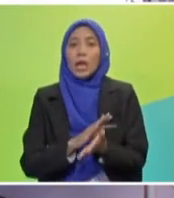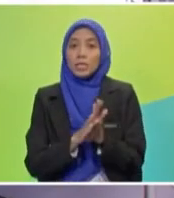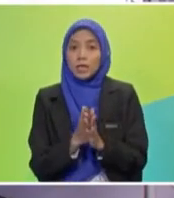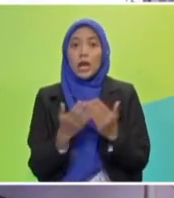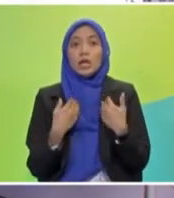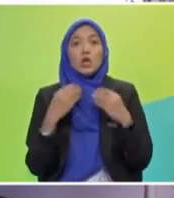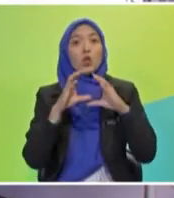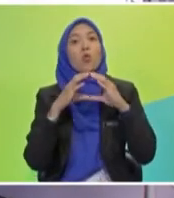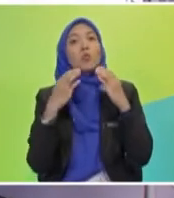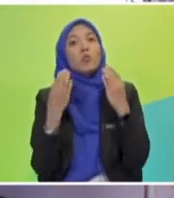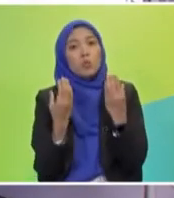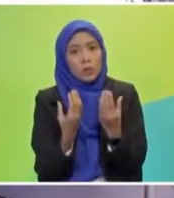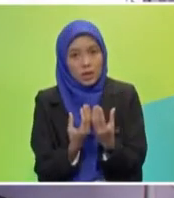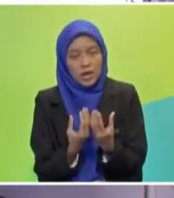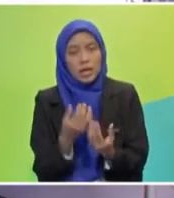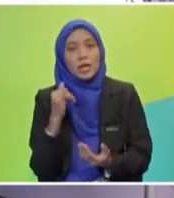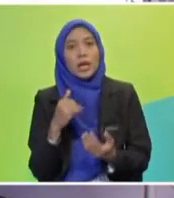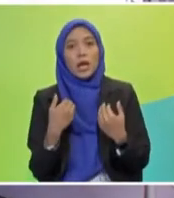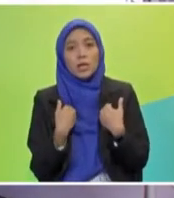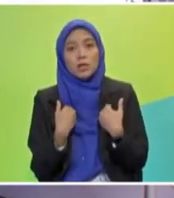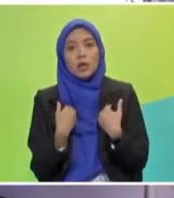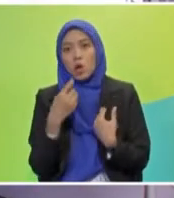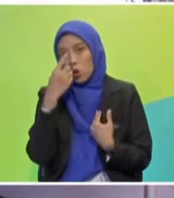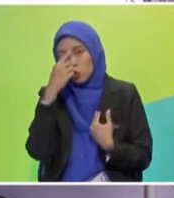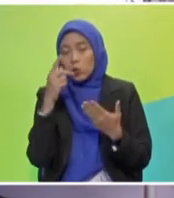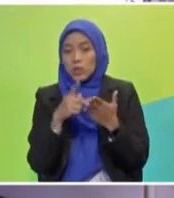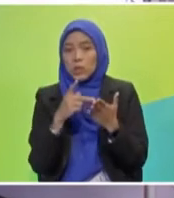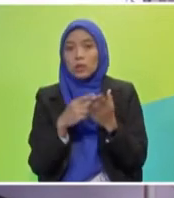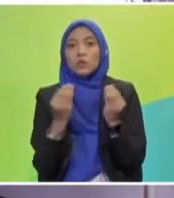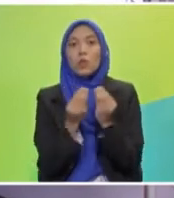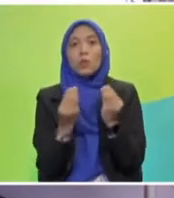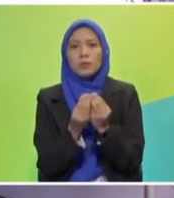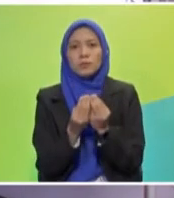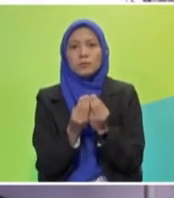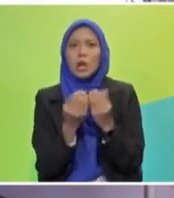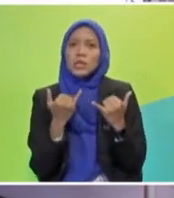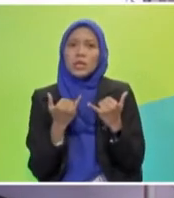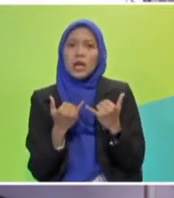ataupun ahli yang ada untuk kita dapatkan jumlah keseluruhan. Okay, sekarang kita nak tengok bagaimana pula